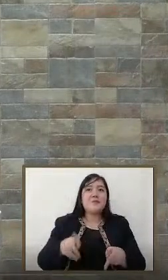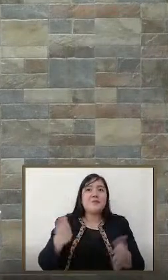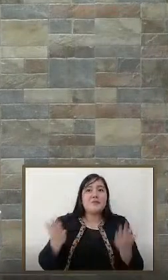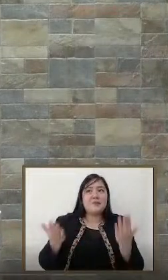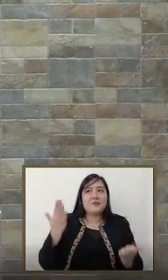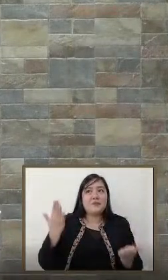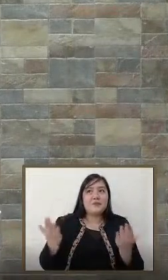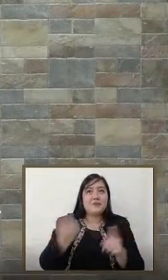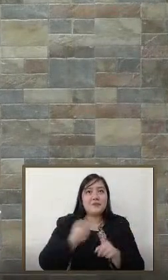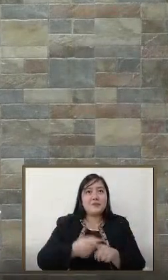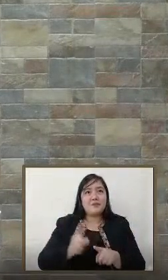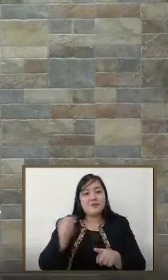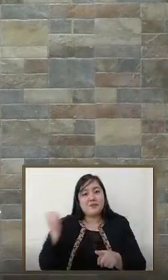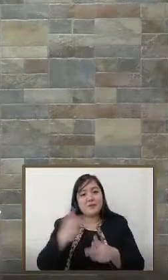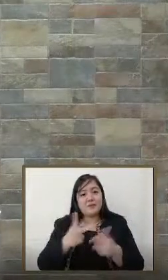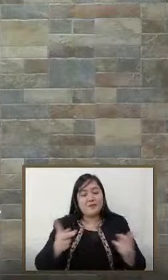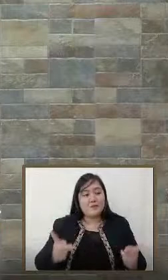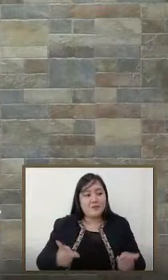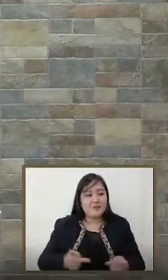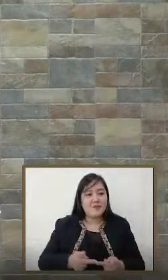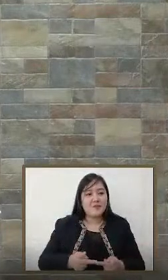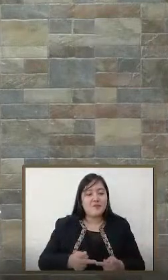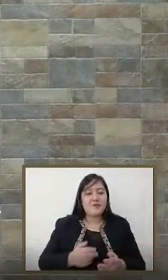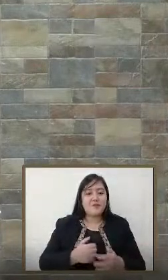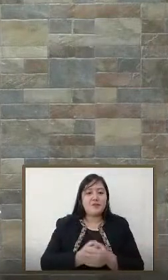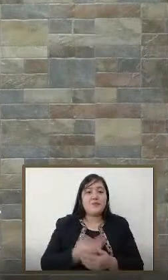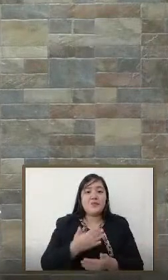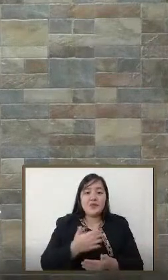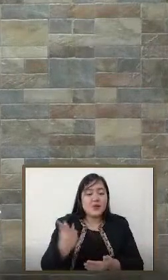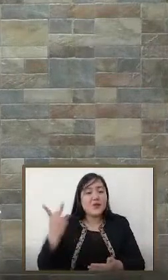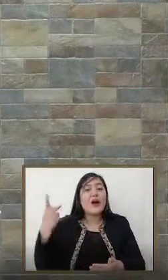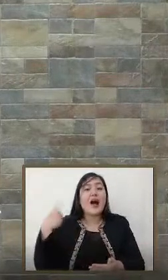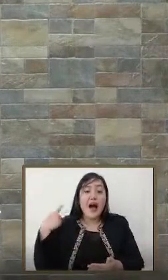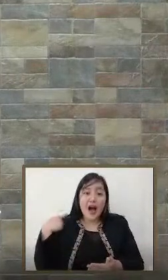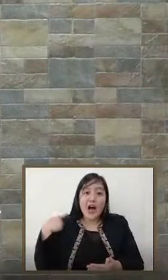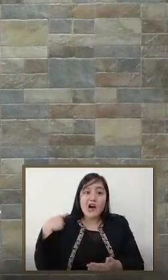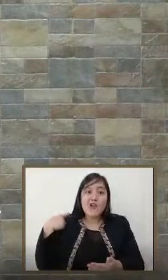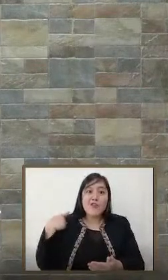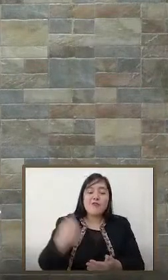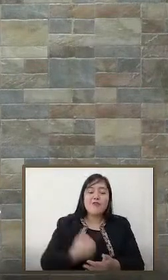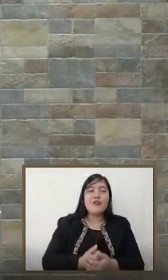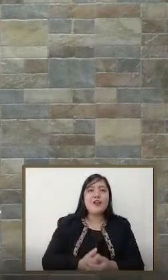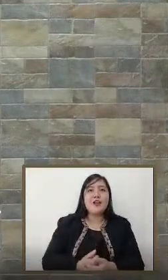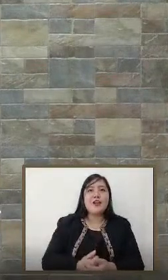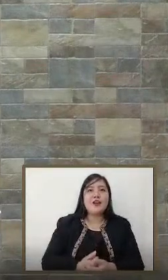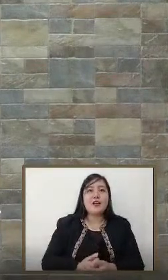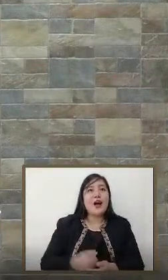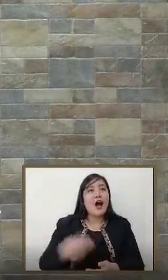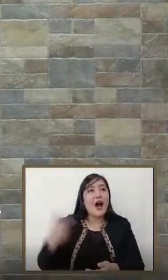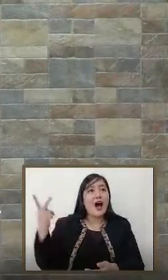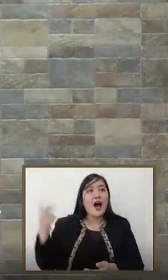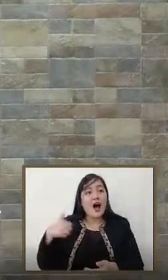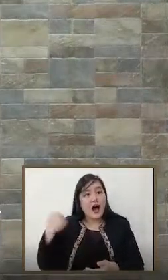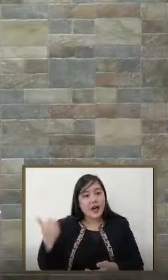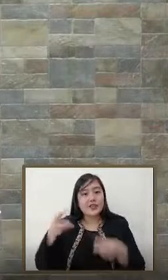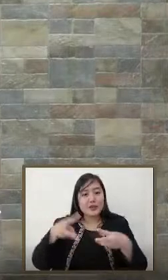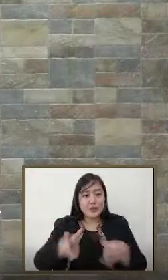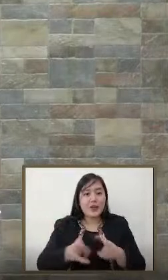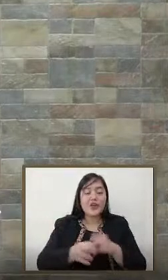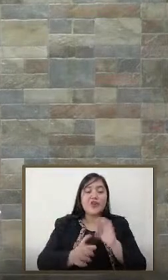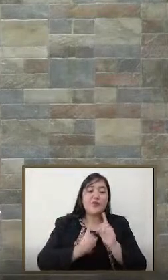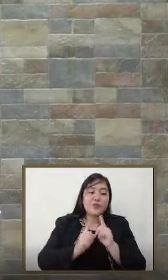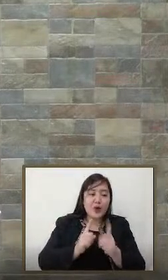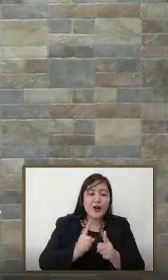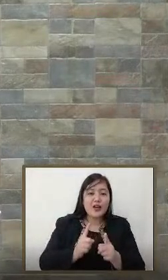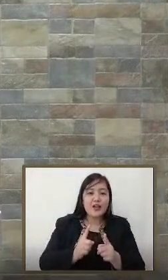ganun kaliwanag sinasabi mo, huwag mong maliin. Ikaw yung may wisdom na galing sa Diyos, dapat maintindihan mo na maayos